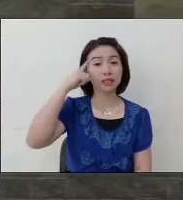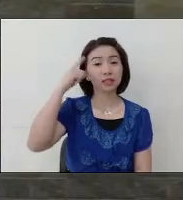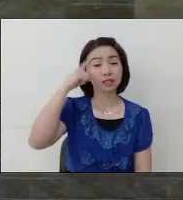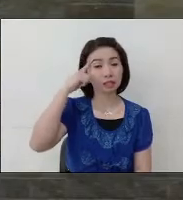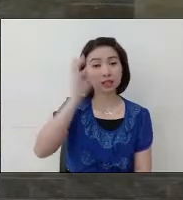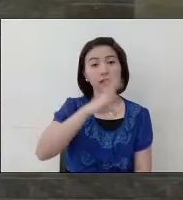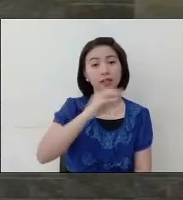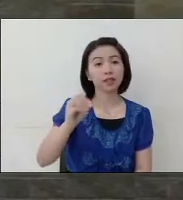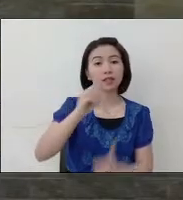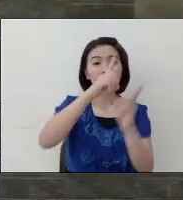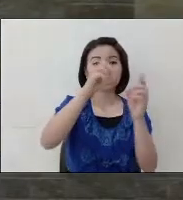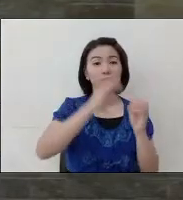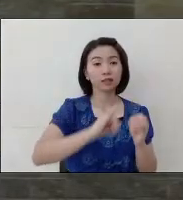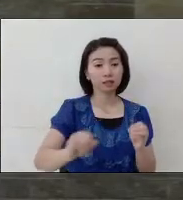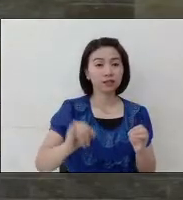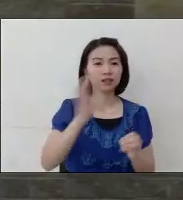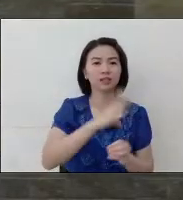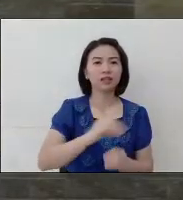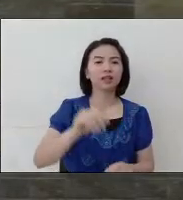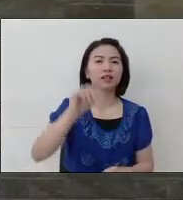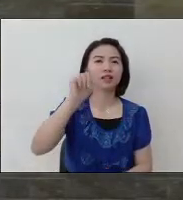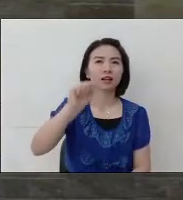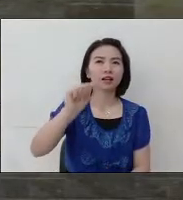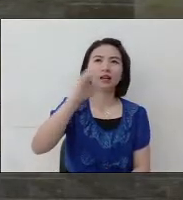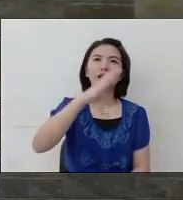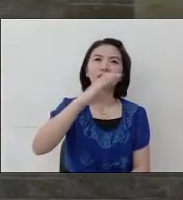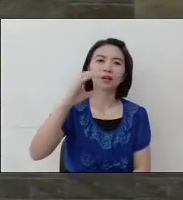doing, accumulating.